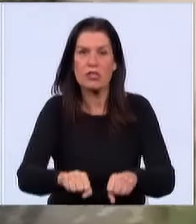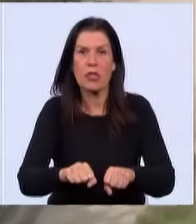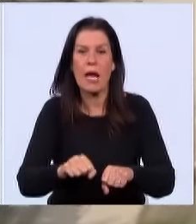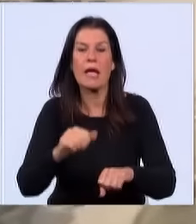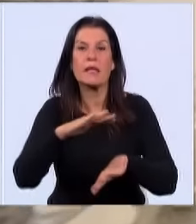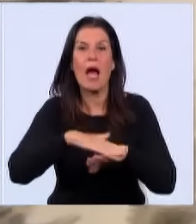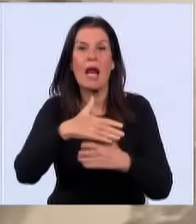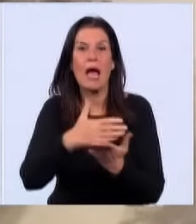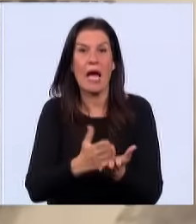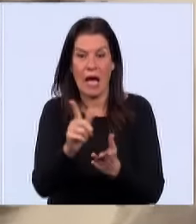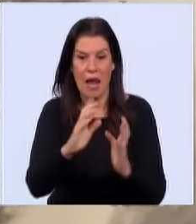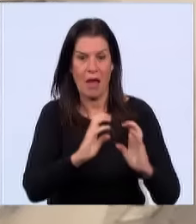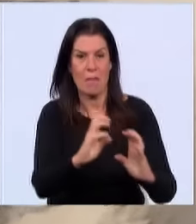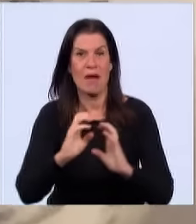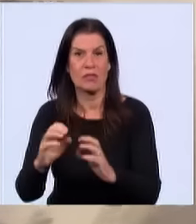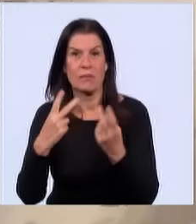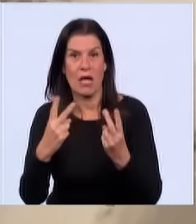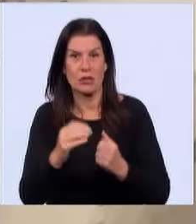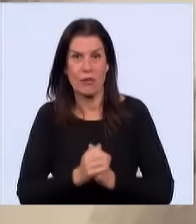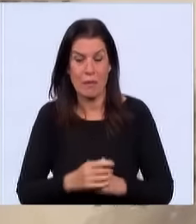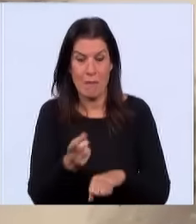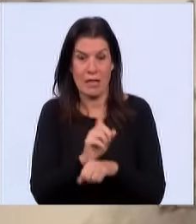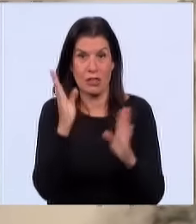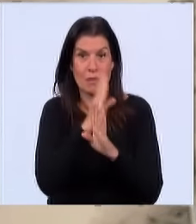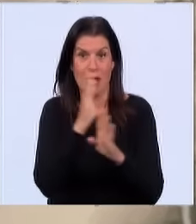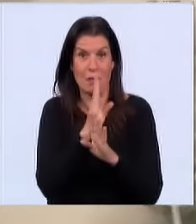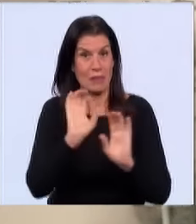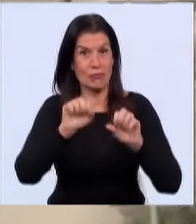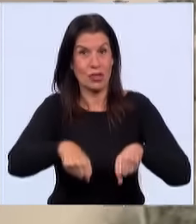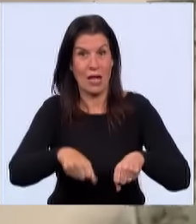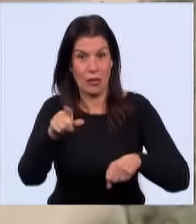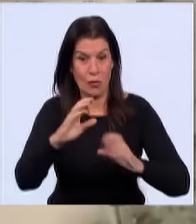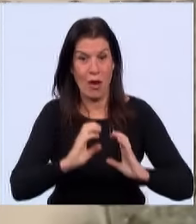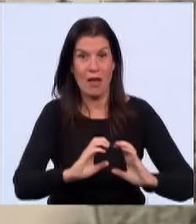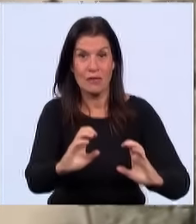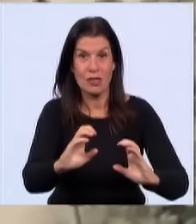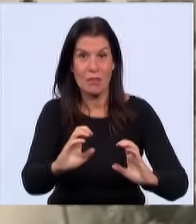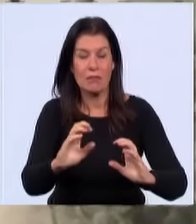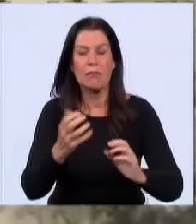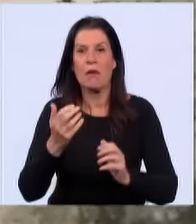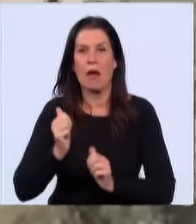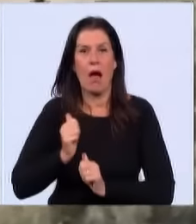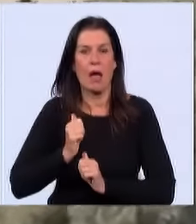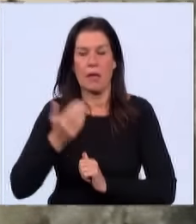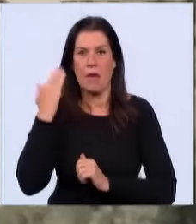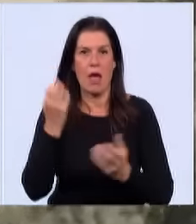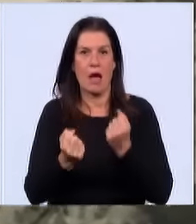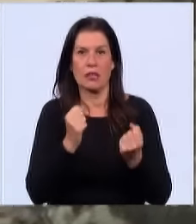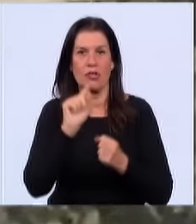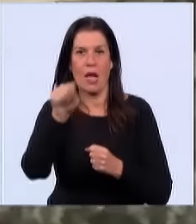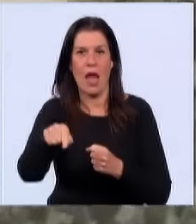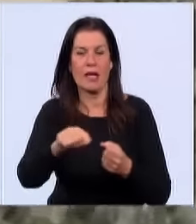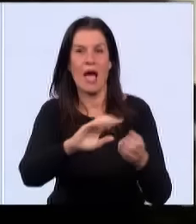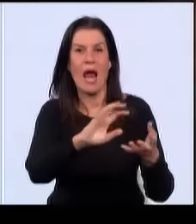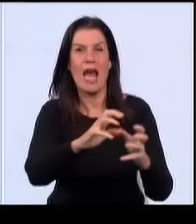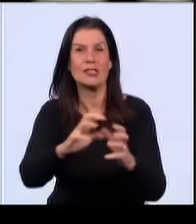ברגע שהמחבלים השתלטו עליהם, הכוחות שהוקפצו התקשו מאוד להגיע ליישובים, כי נתקלו במערבים בצירים. פה